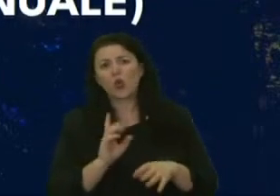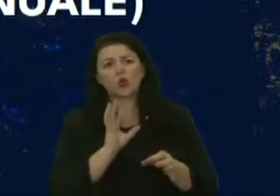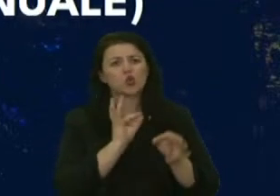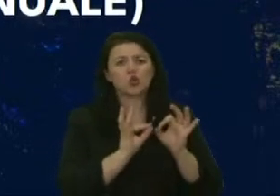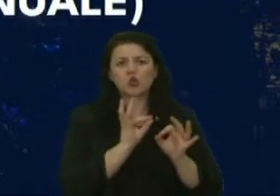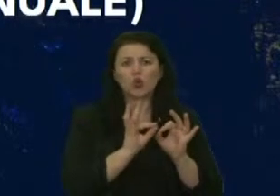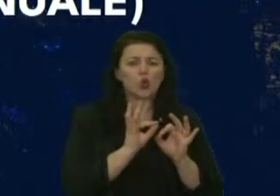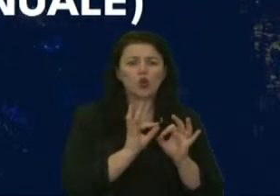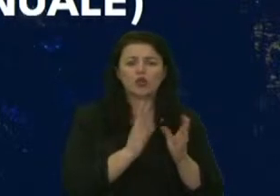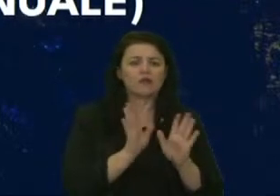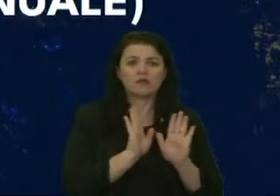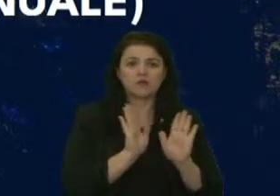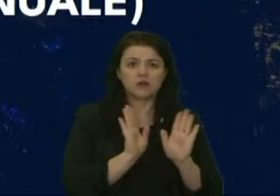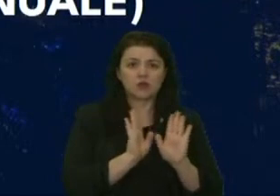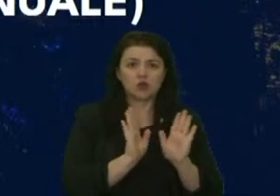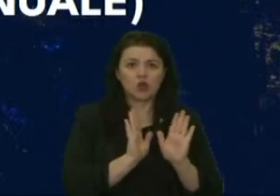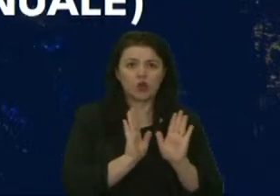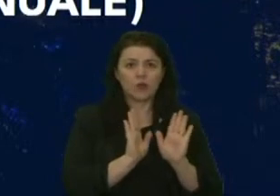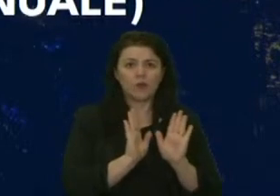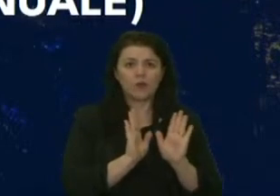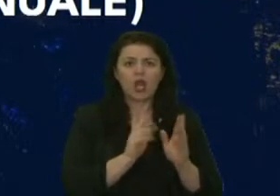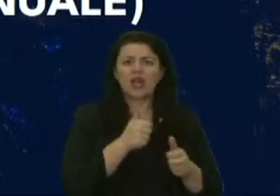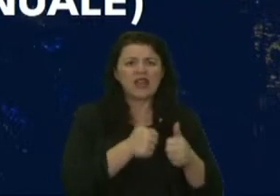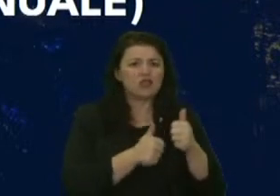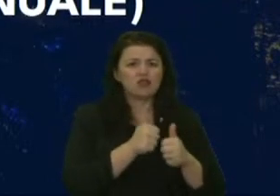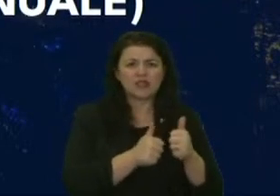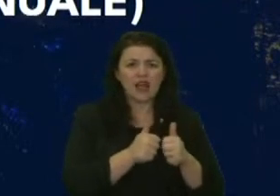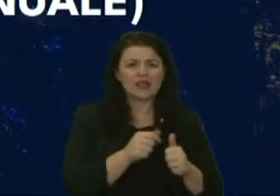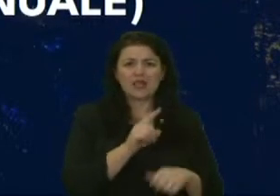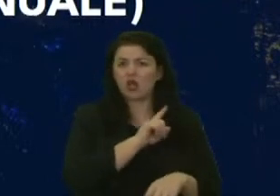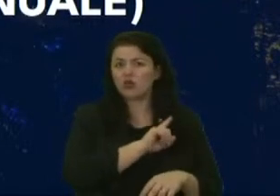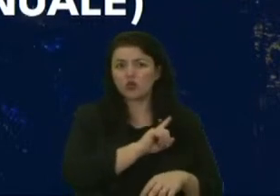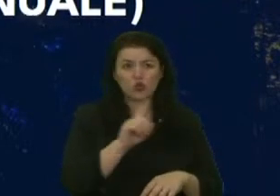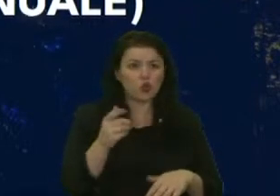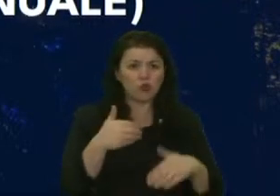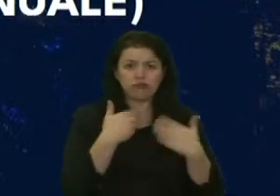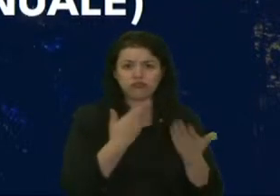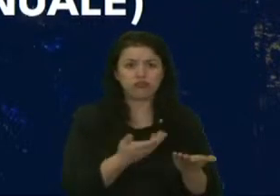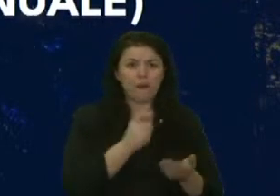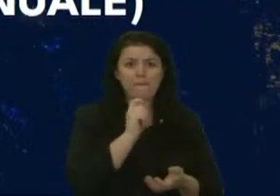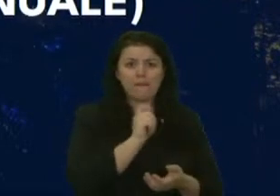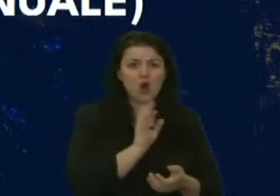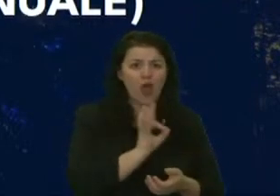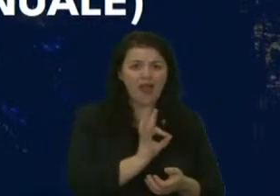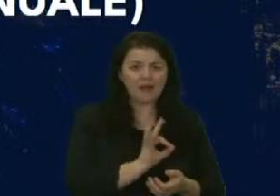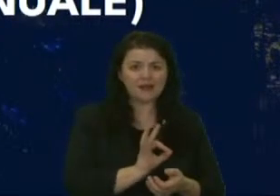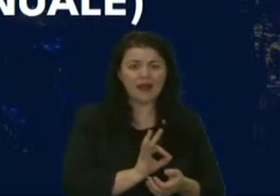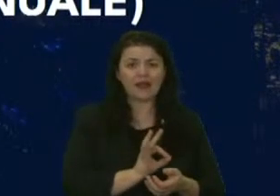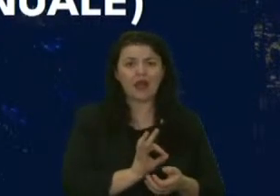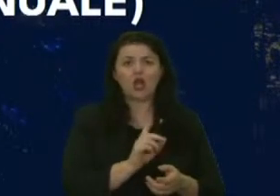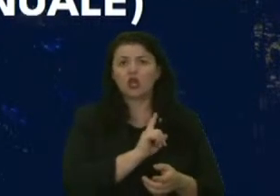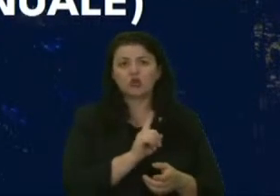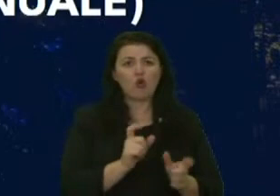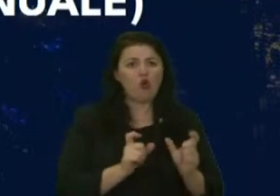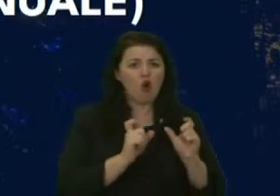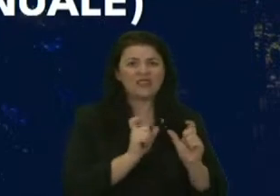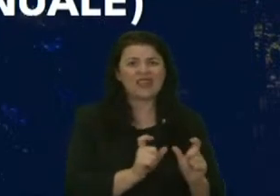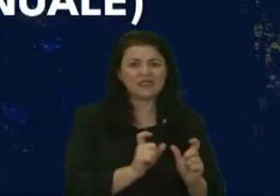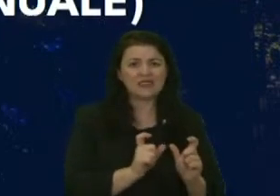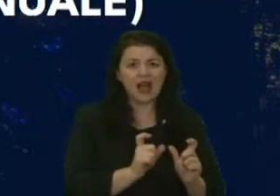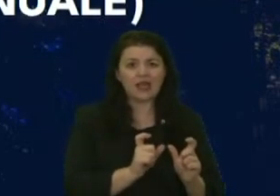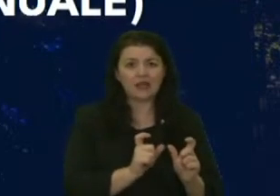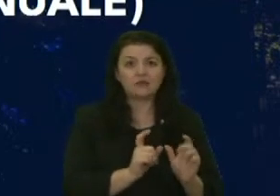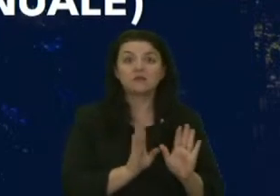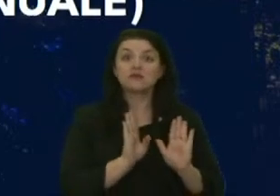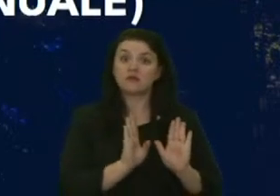fezabilitate nu studiul de fezabilitate nu licitație Nu adjudecare de licitație Nu proiectare nu licitație Nu contestare de licitație